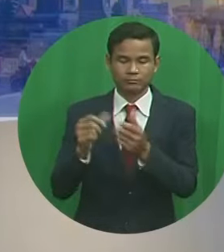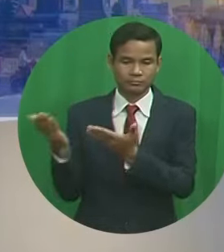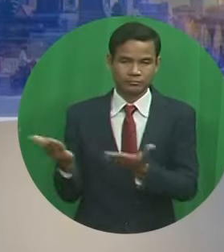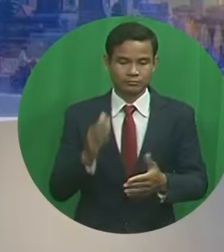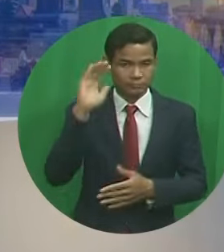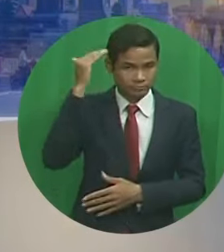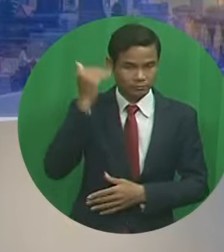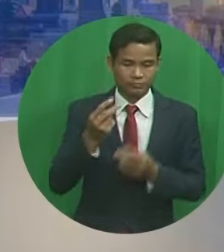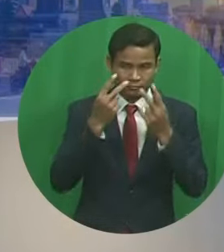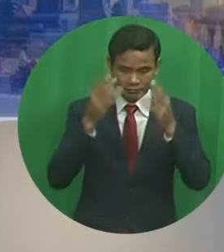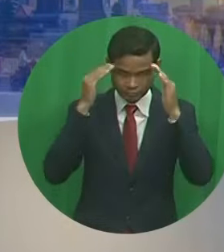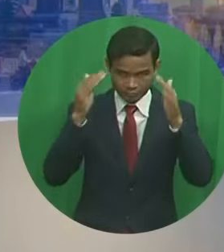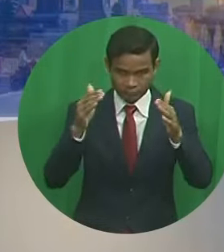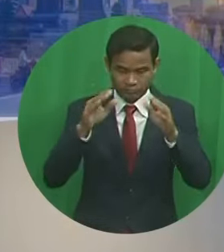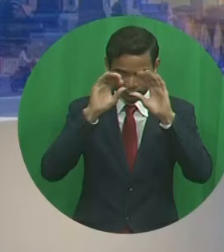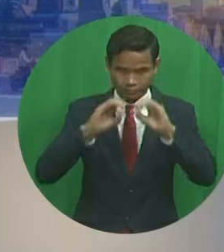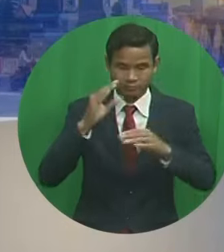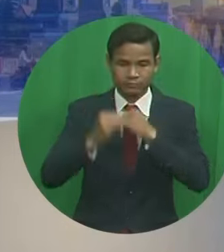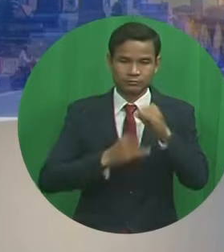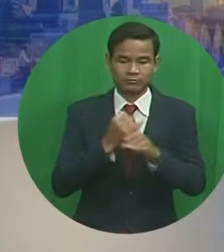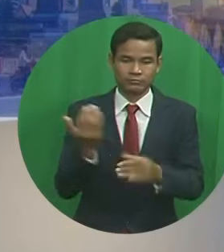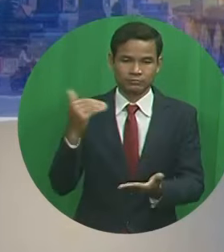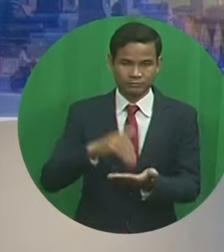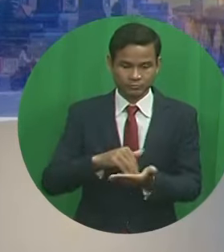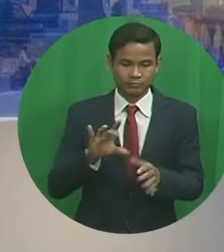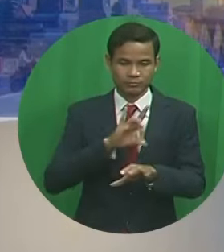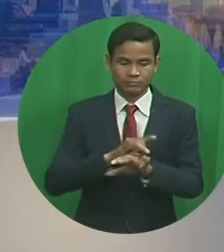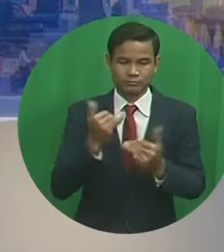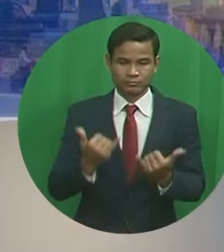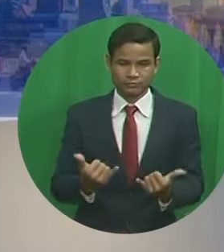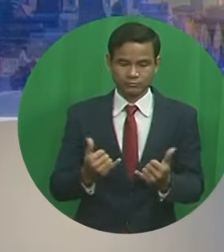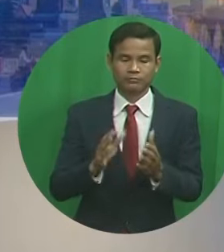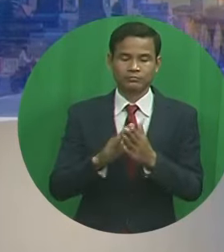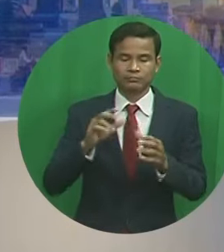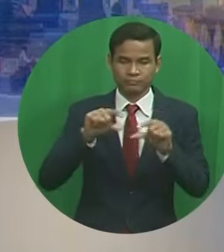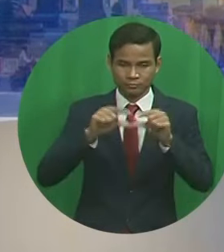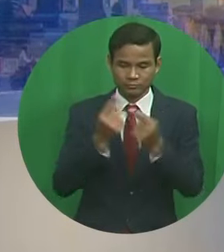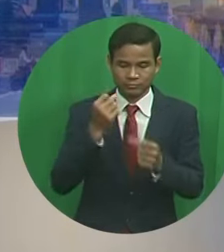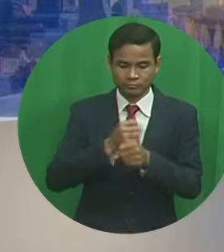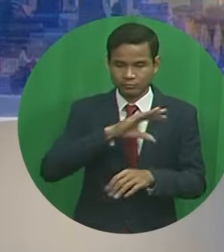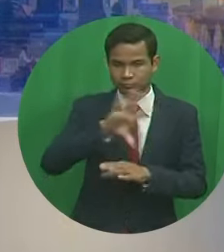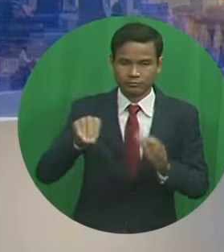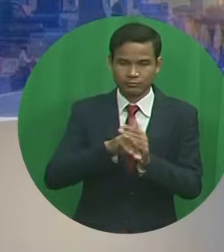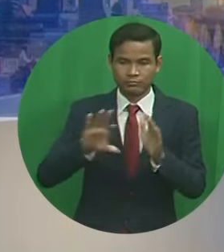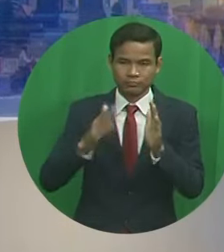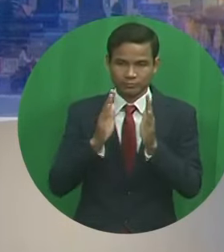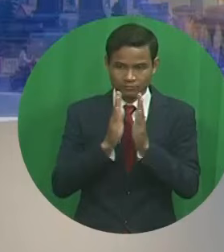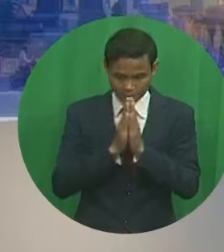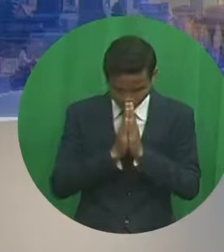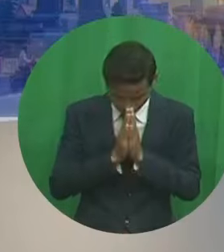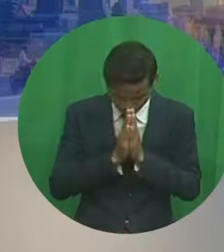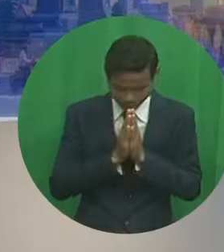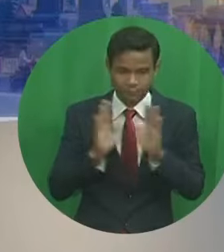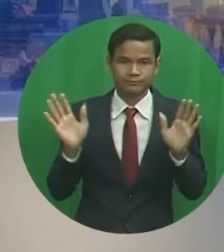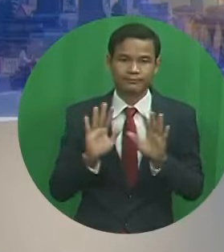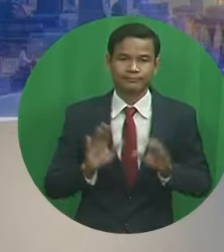ប់អញ្ជើញទរទស្សនិកជនតាមដានទស្សនាព័ត៌មានអន្តរជាតិខណៈនេះខ្ញុំញ៉ែកម៉ាលីណាតរួមនឹងក្រុមការងារសូមអរគុណសូមជម្រាបលា